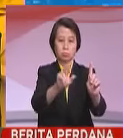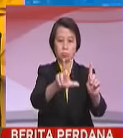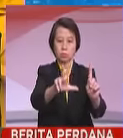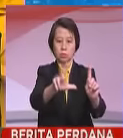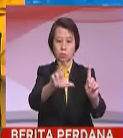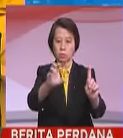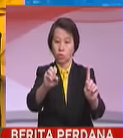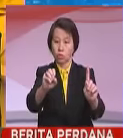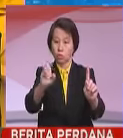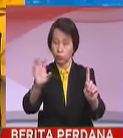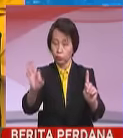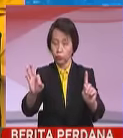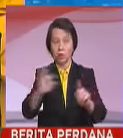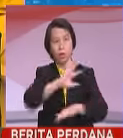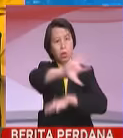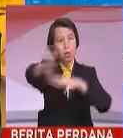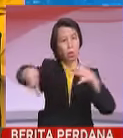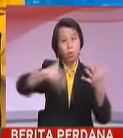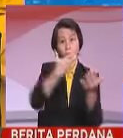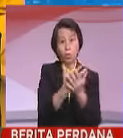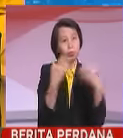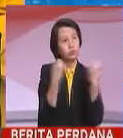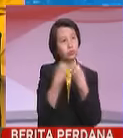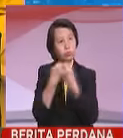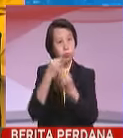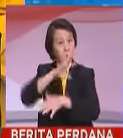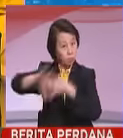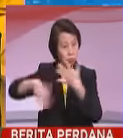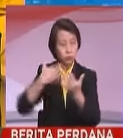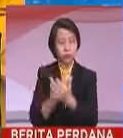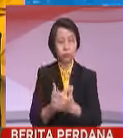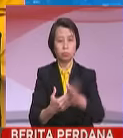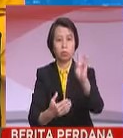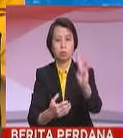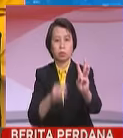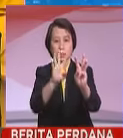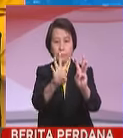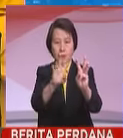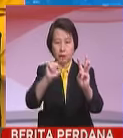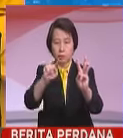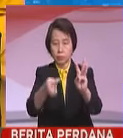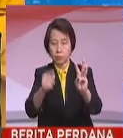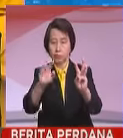1,309 kes, menjadikan jumlah keseluruhan kes positif